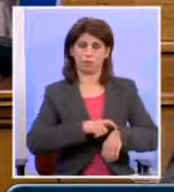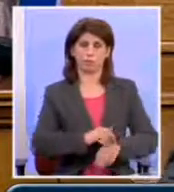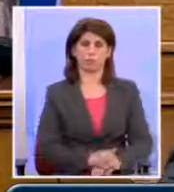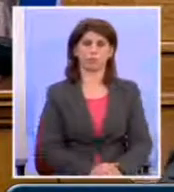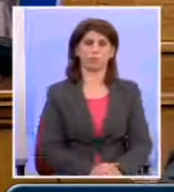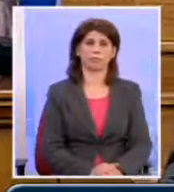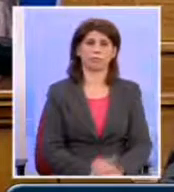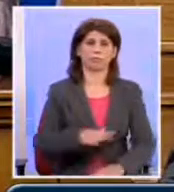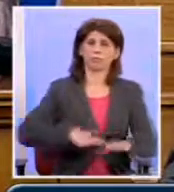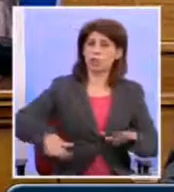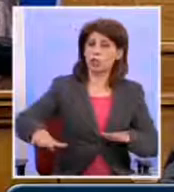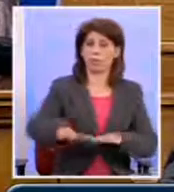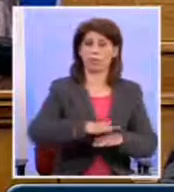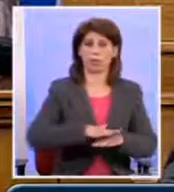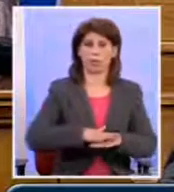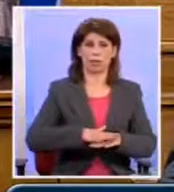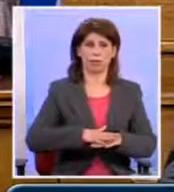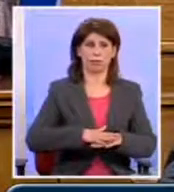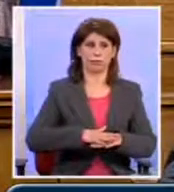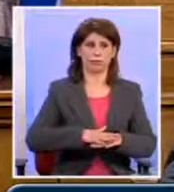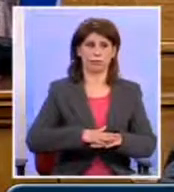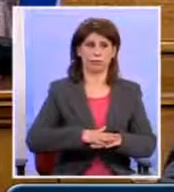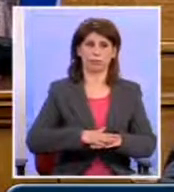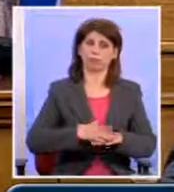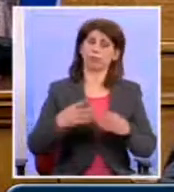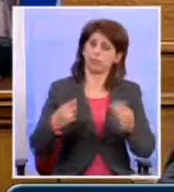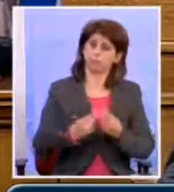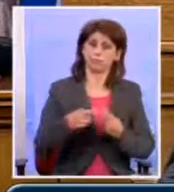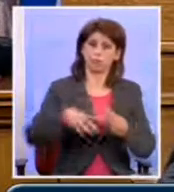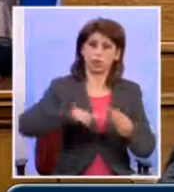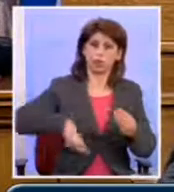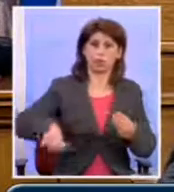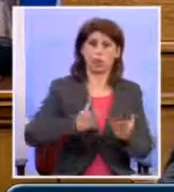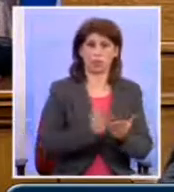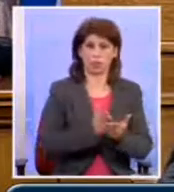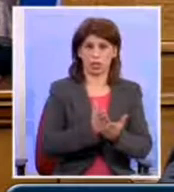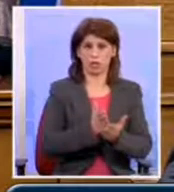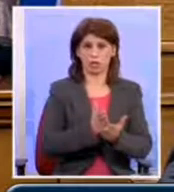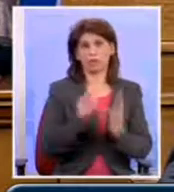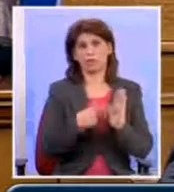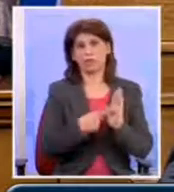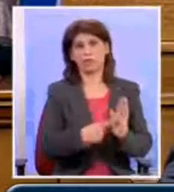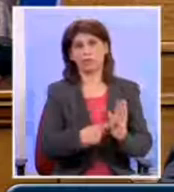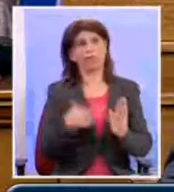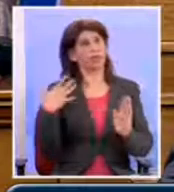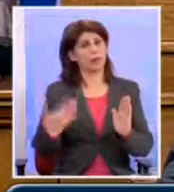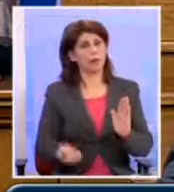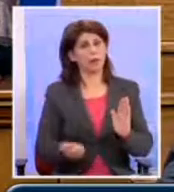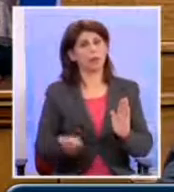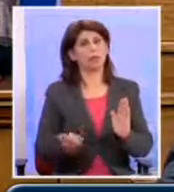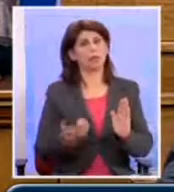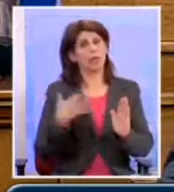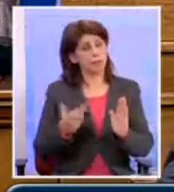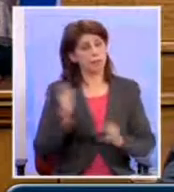στο πεδίο το οποίο εμπίπτει στο χώρο της δικαιοσύνης δείχνει ότι